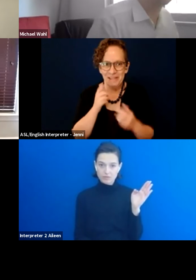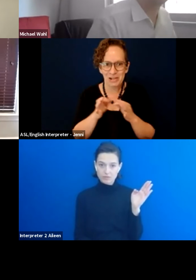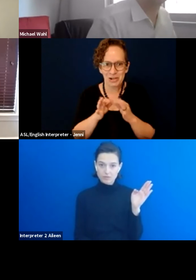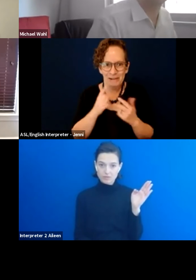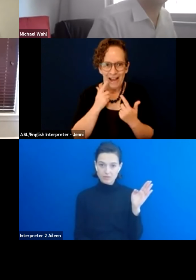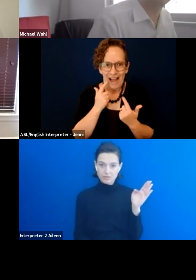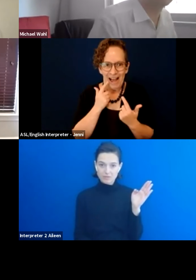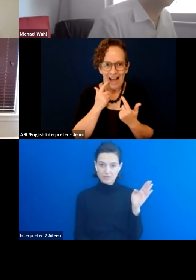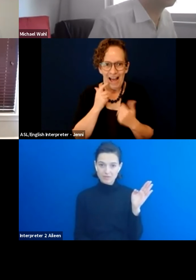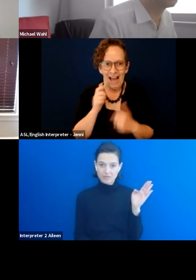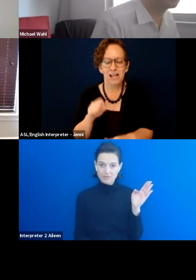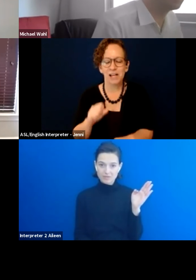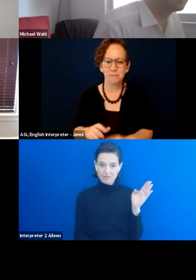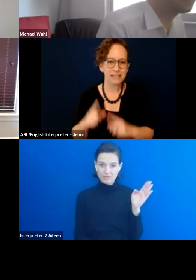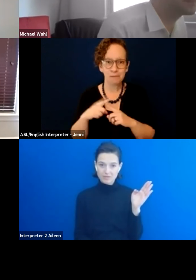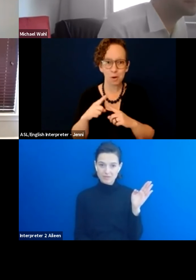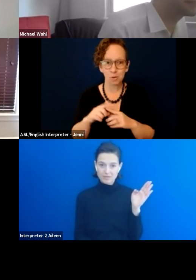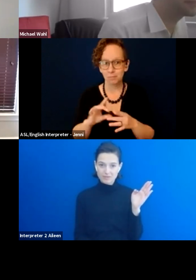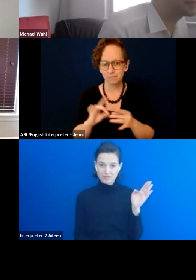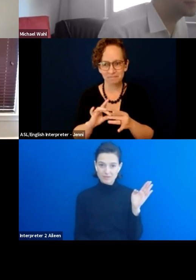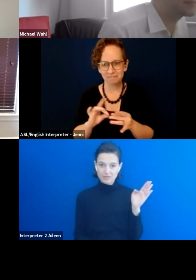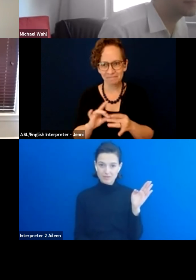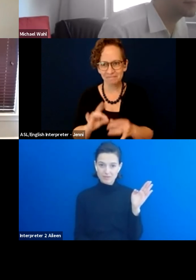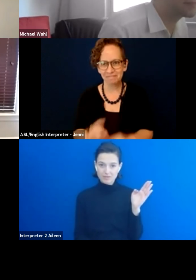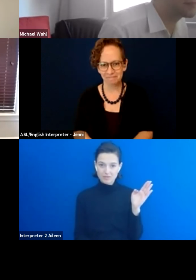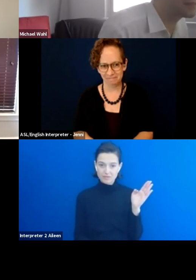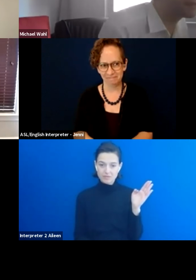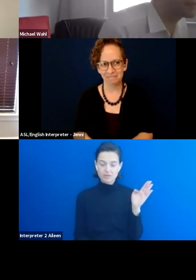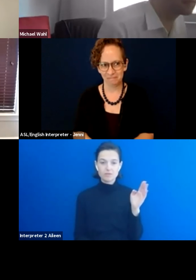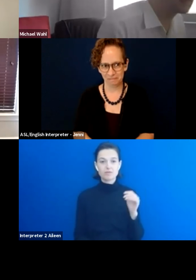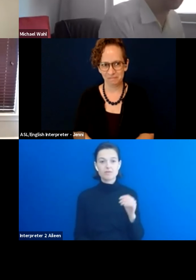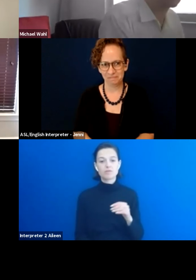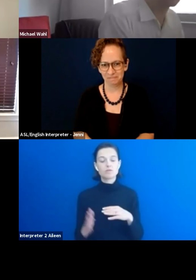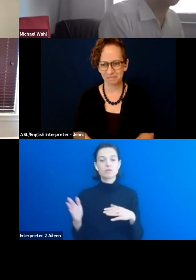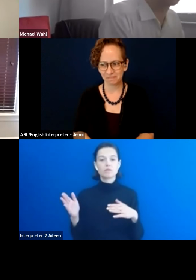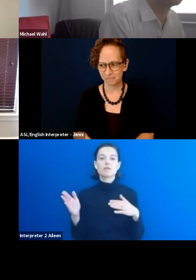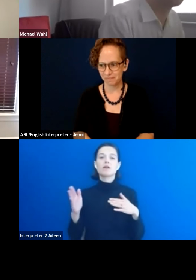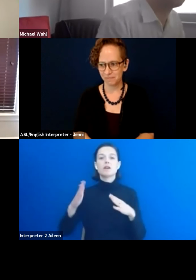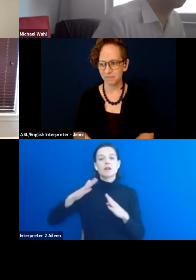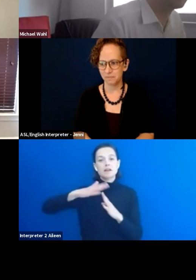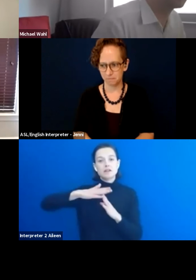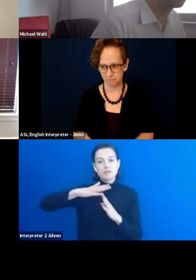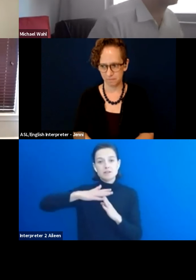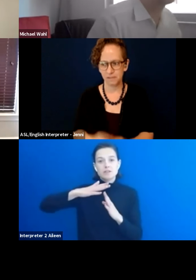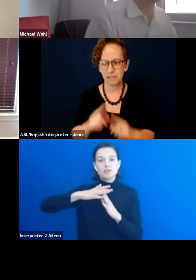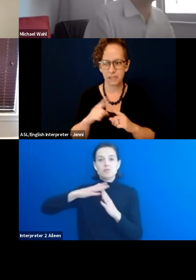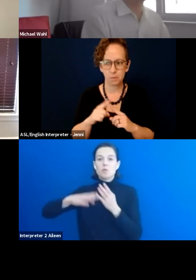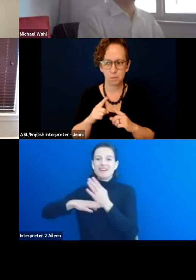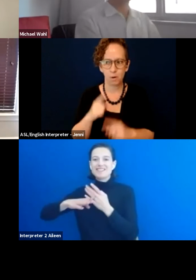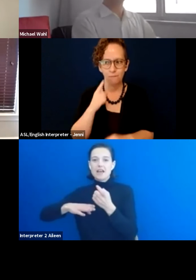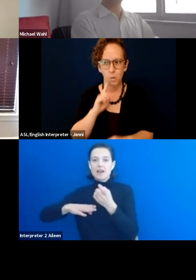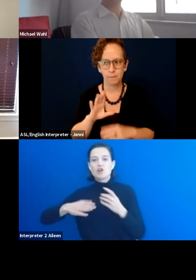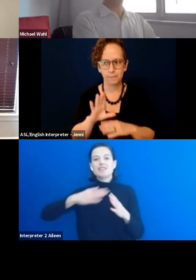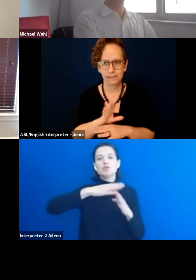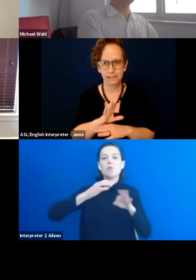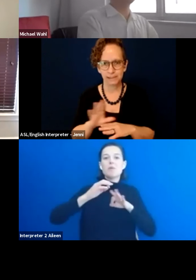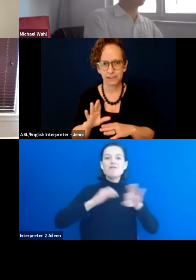Ja, T-Mobile Barrierefreiheit ist Teil von T-Mobile for Business, so ist